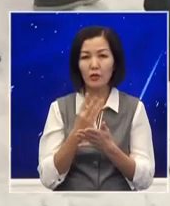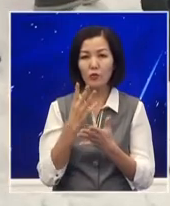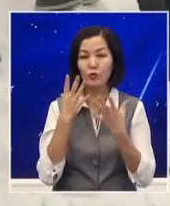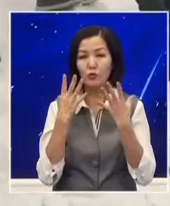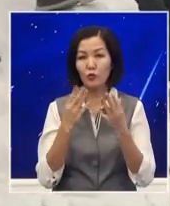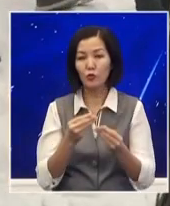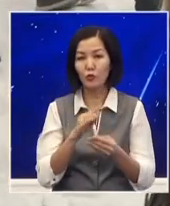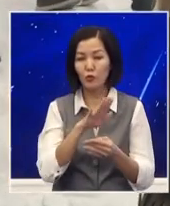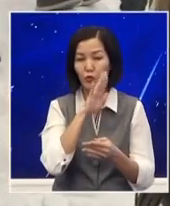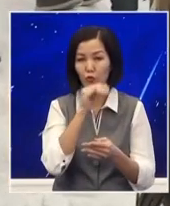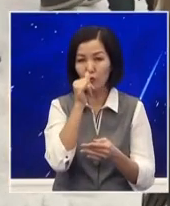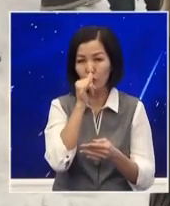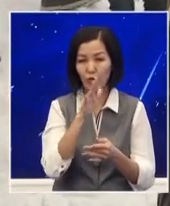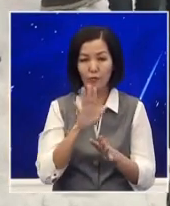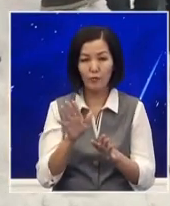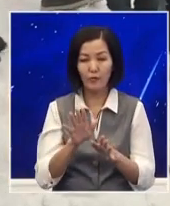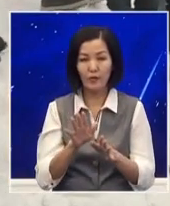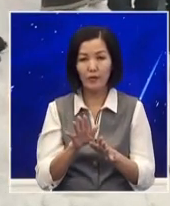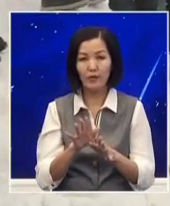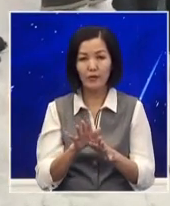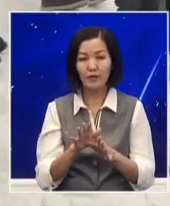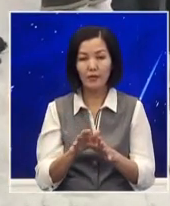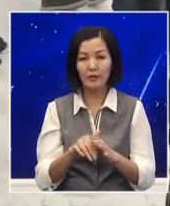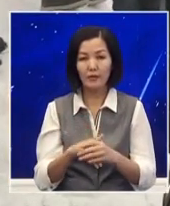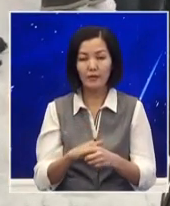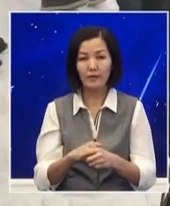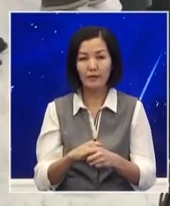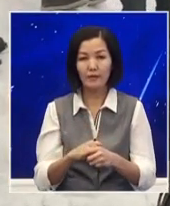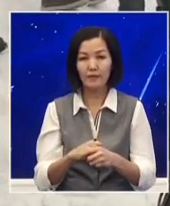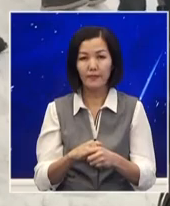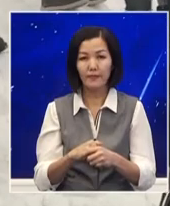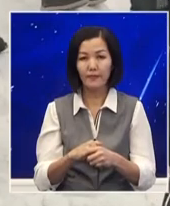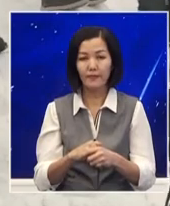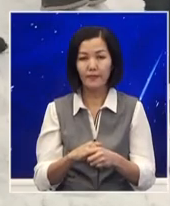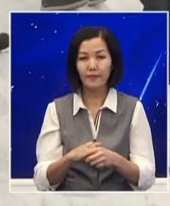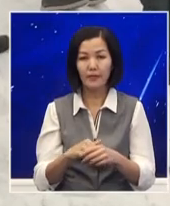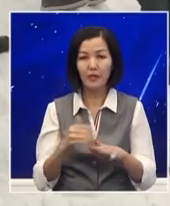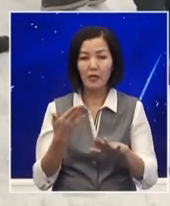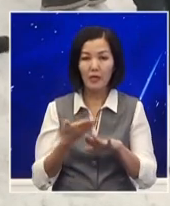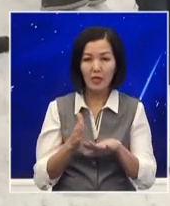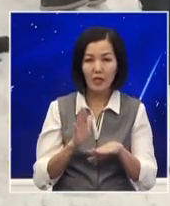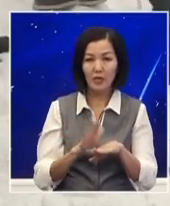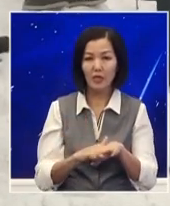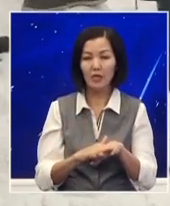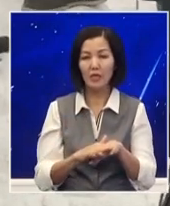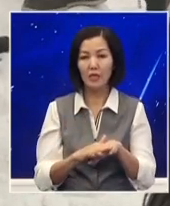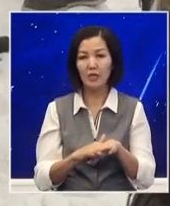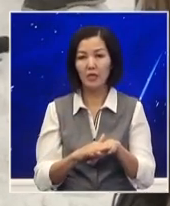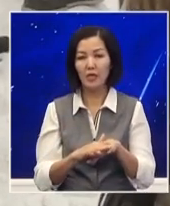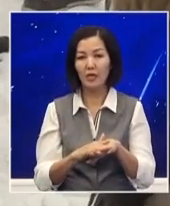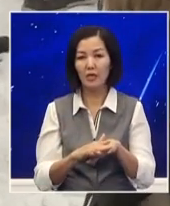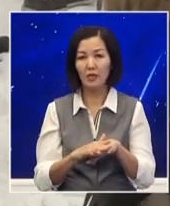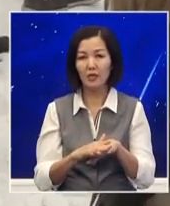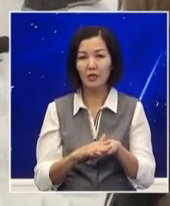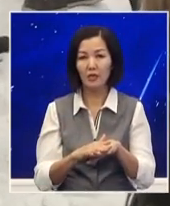шыдайды. Одан кейін жаңағы ырғаққа отырғызған кезде қиналуыңызға байланысты ғой бұл. Ырғақтан талып